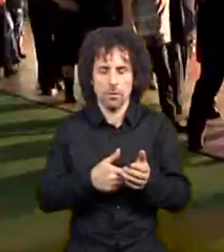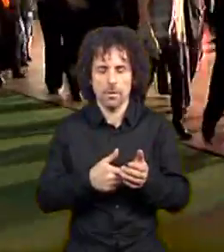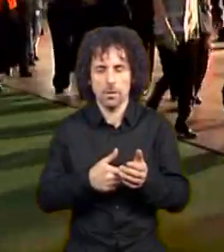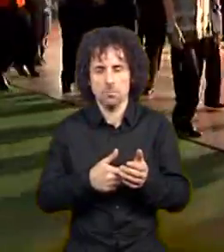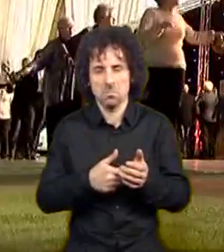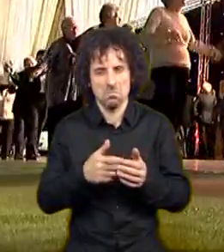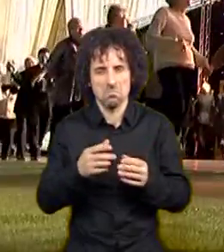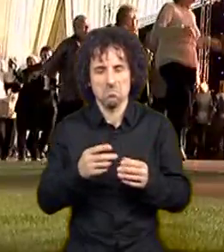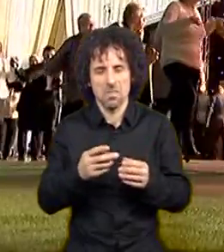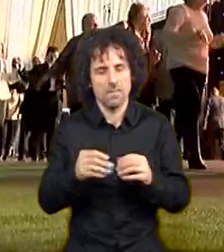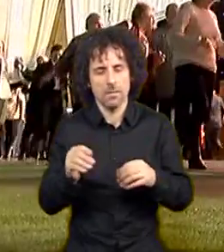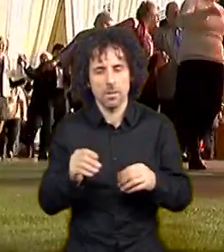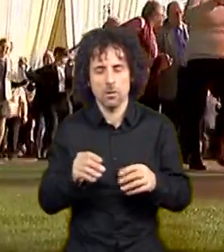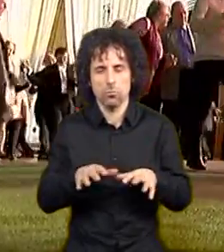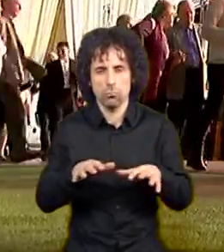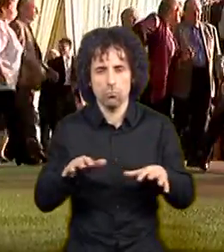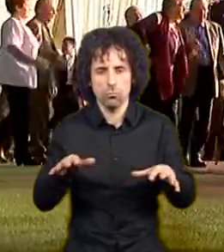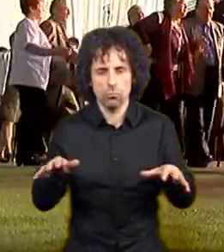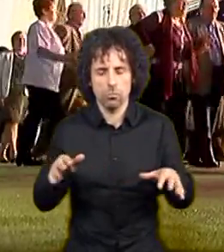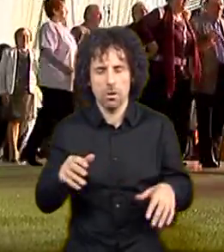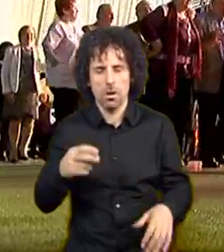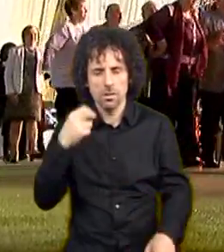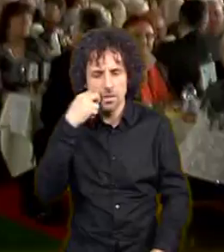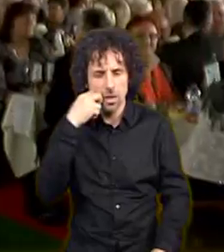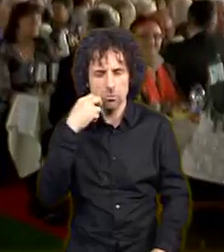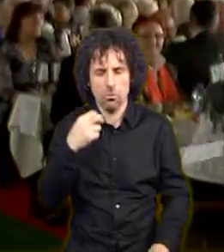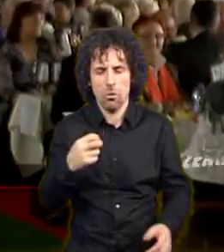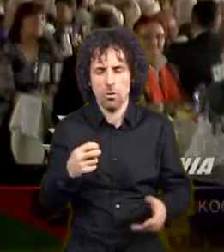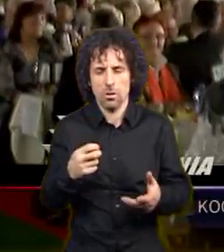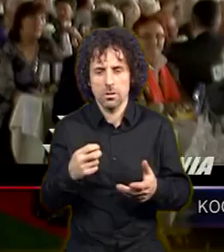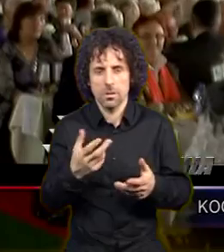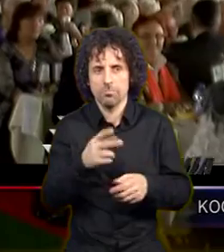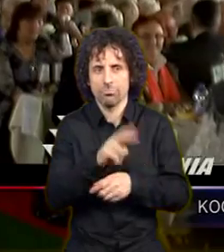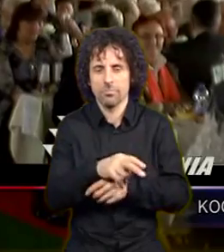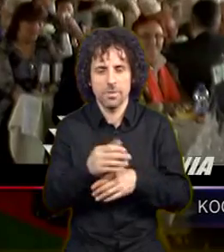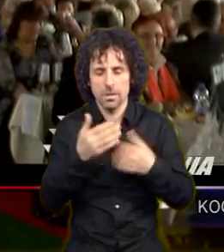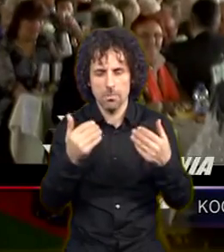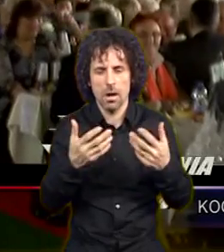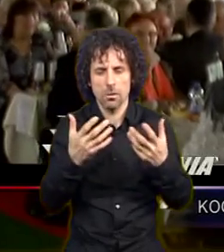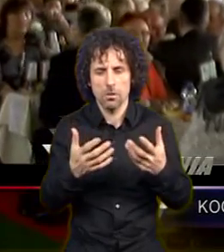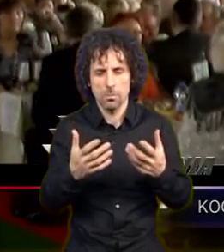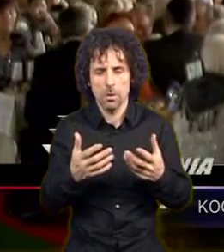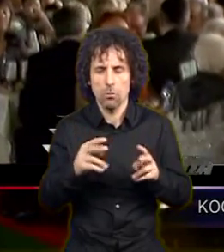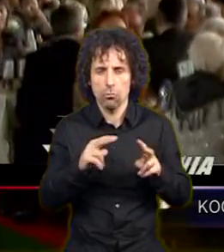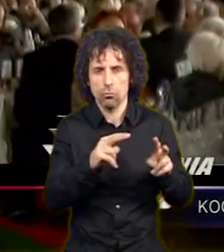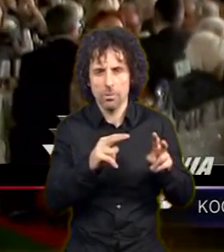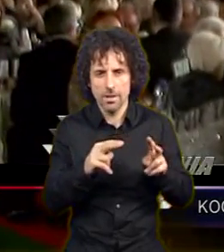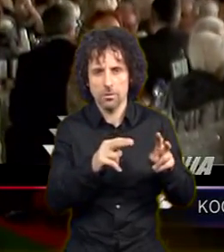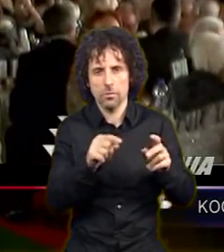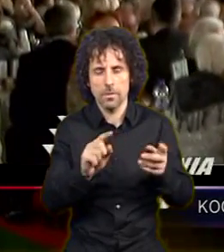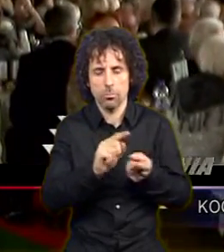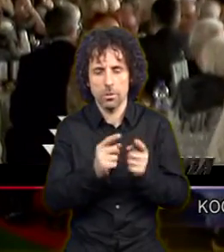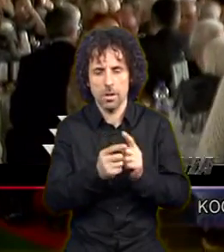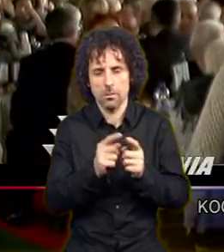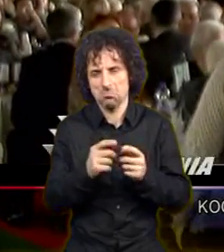około 2000, ja bym powiedziała, że nawet więcej, bo jest bardzo dużo seniorów, którzy nie są zrzeszeni, a chcieliby też